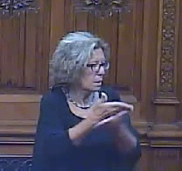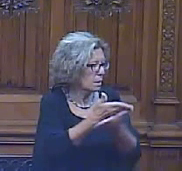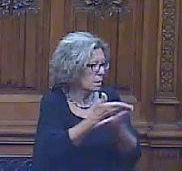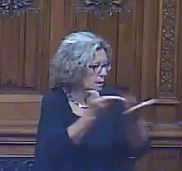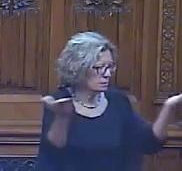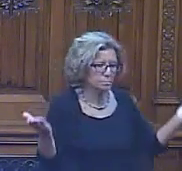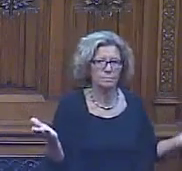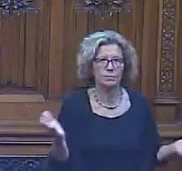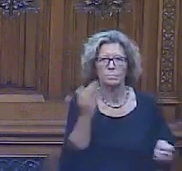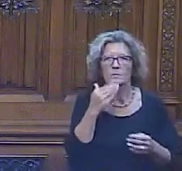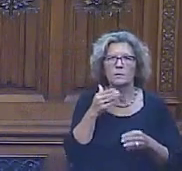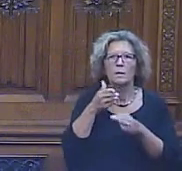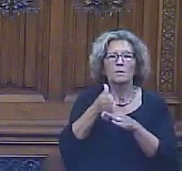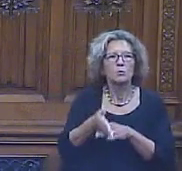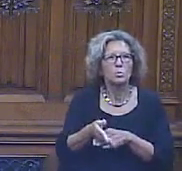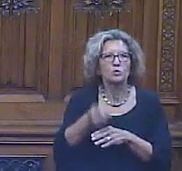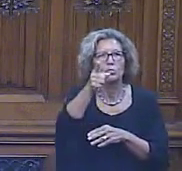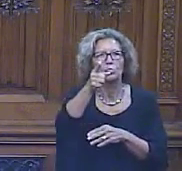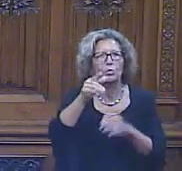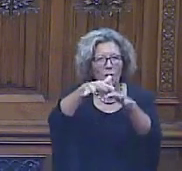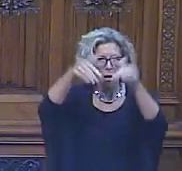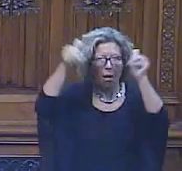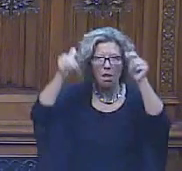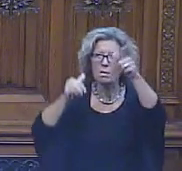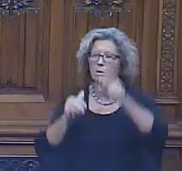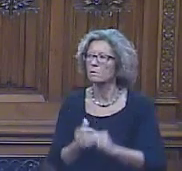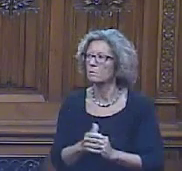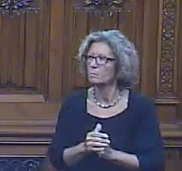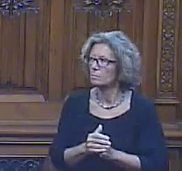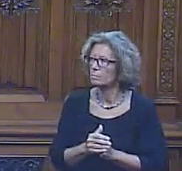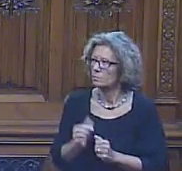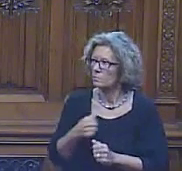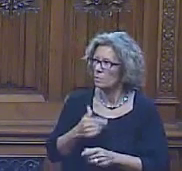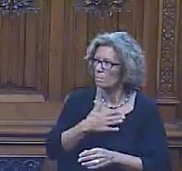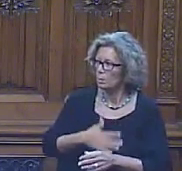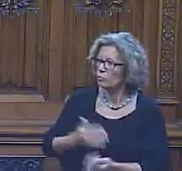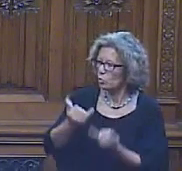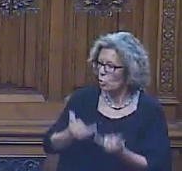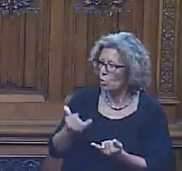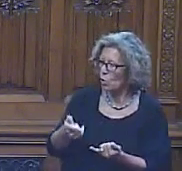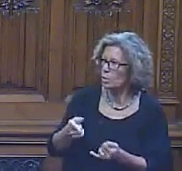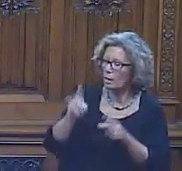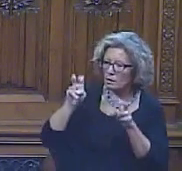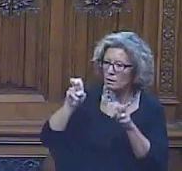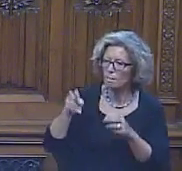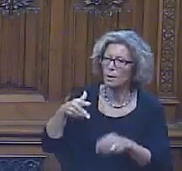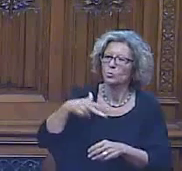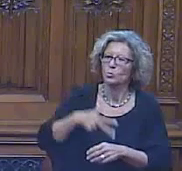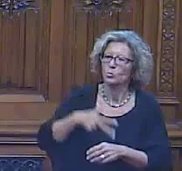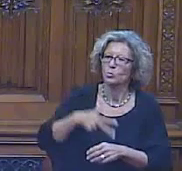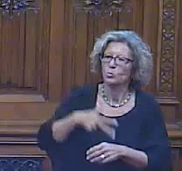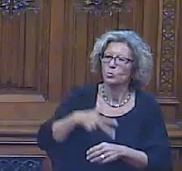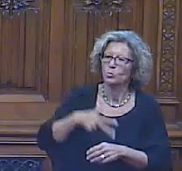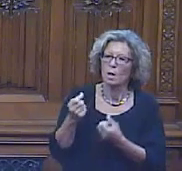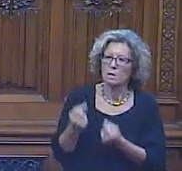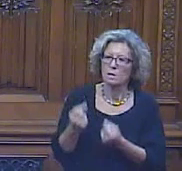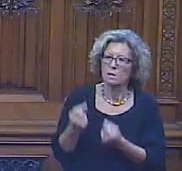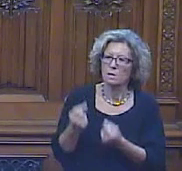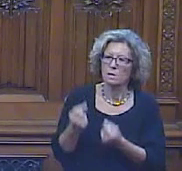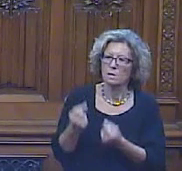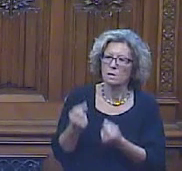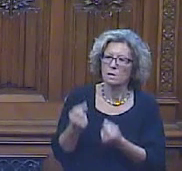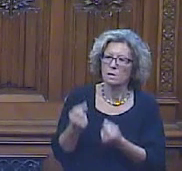Herren, liebe Besucherinnen auf der Galerie. Ich bin sehr froh, dass heute das Thema soziale